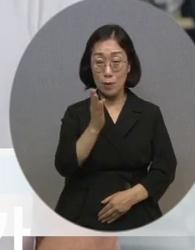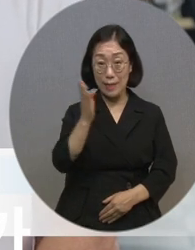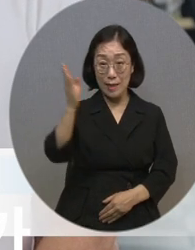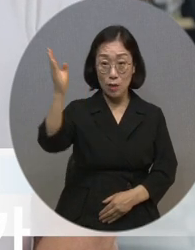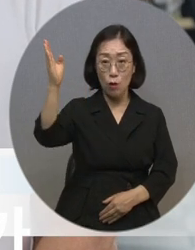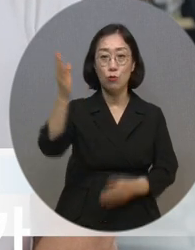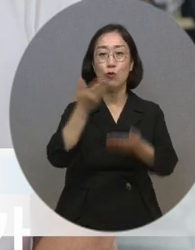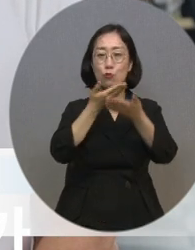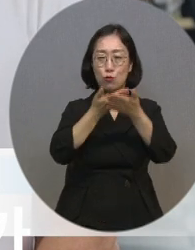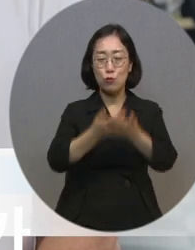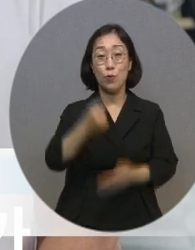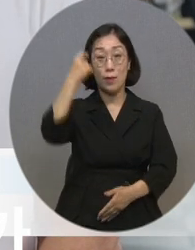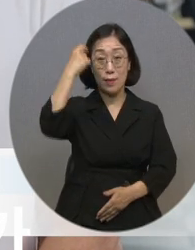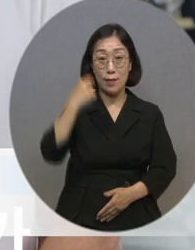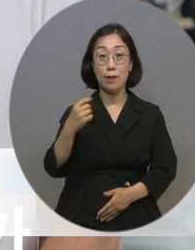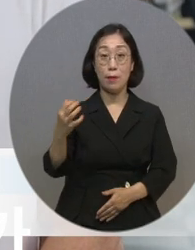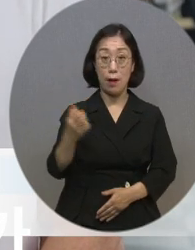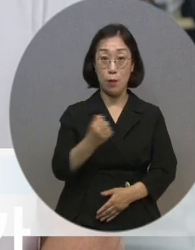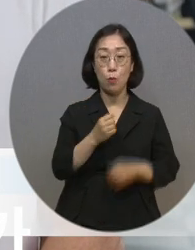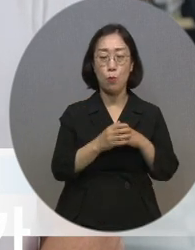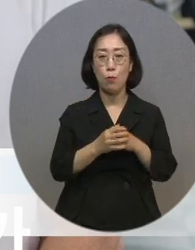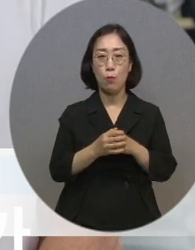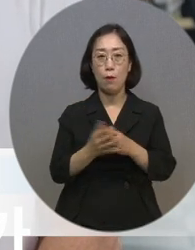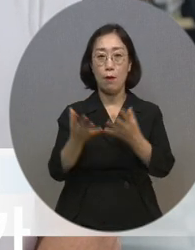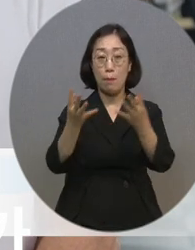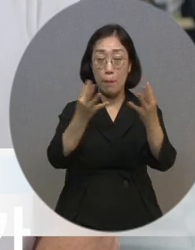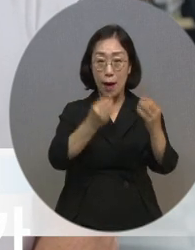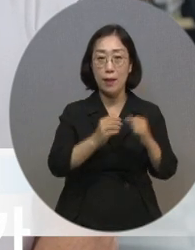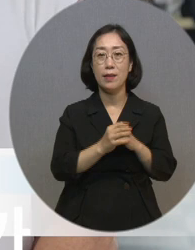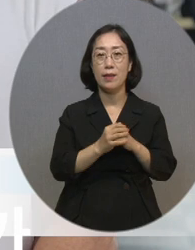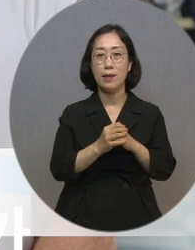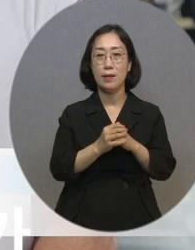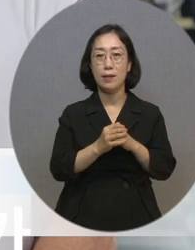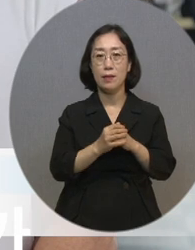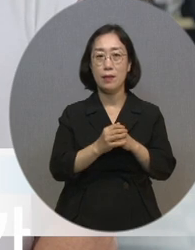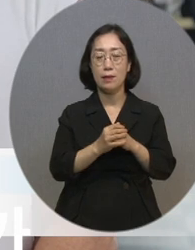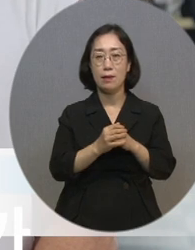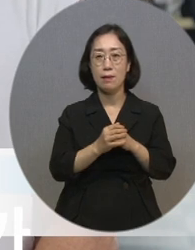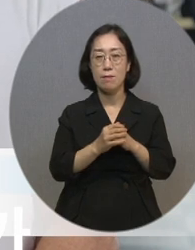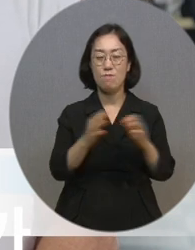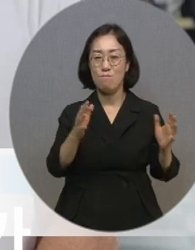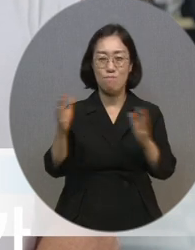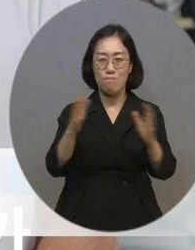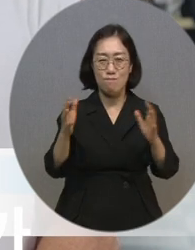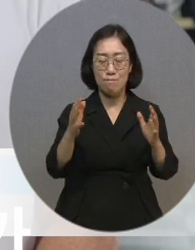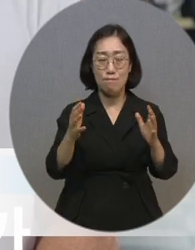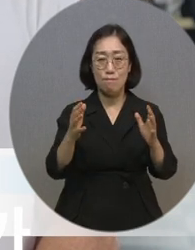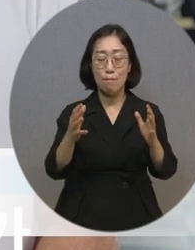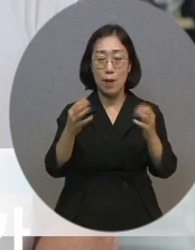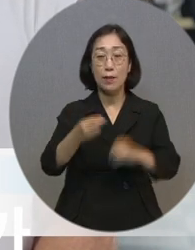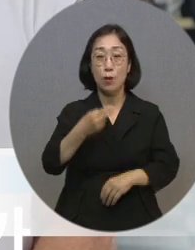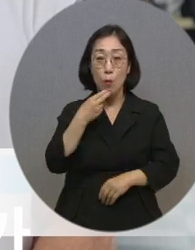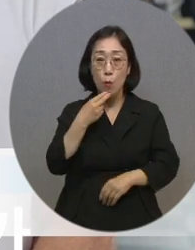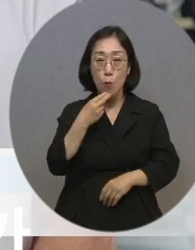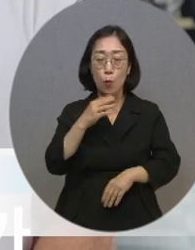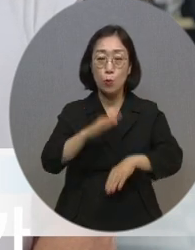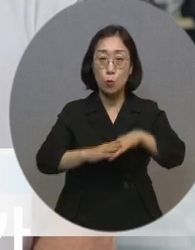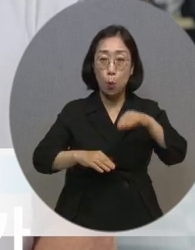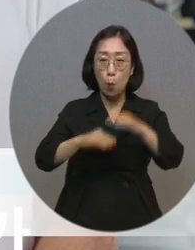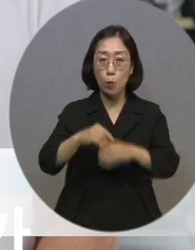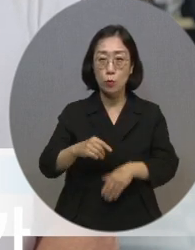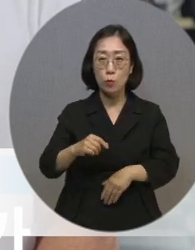굉장히 중요시하고 많이 흔들리지 않고 손을 작게